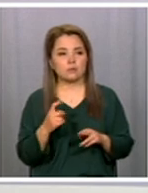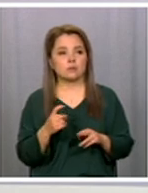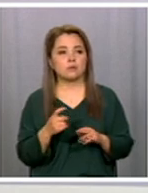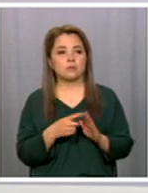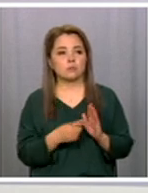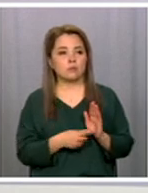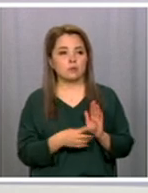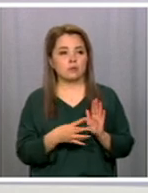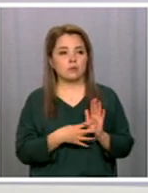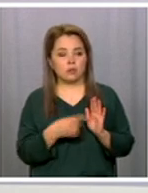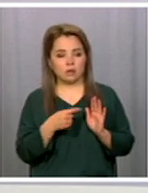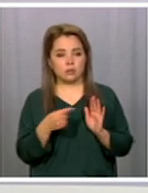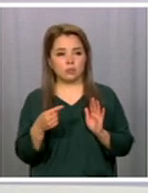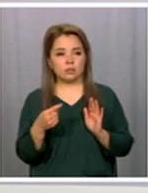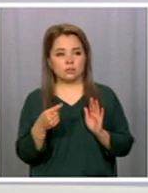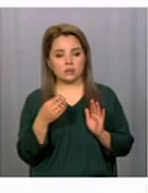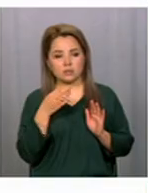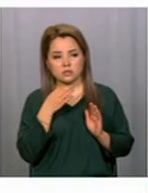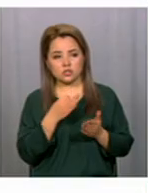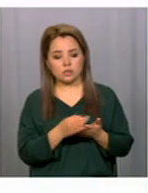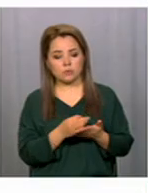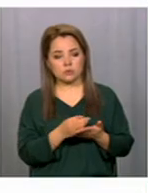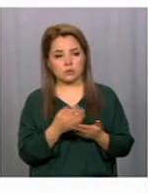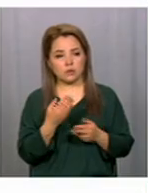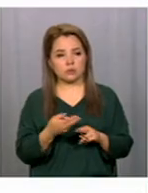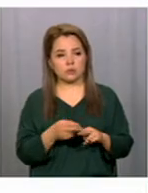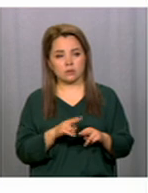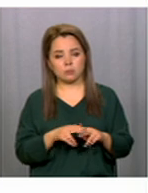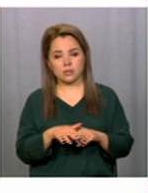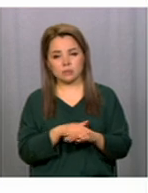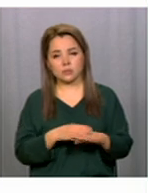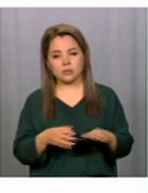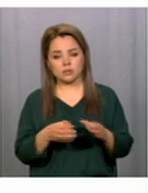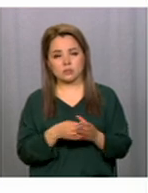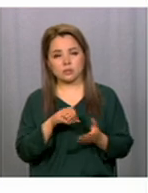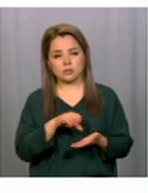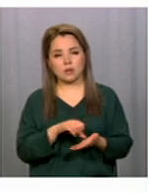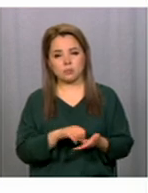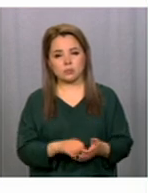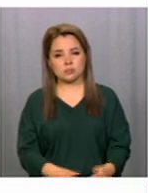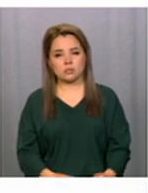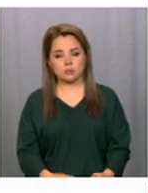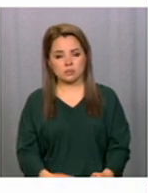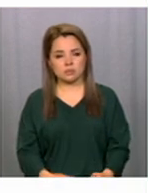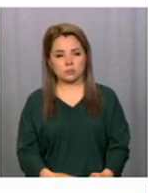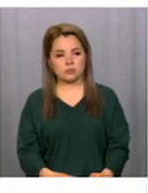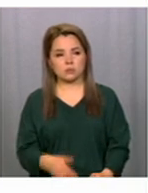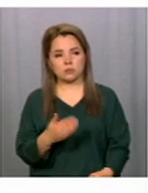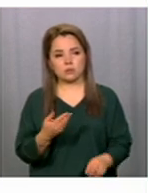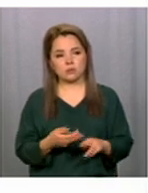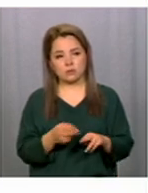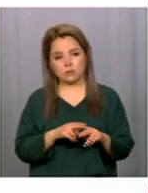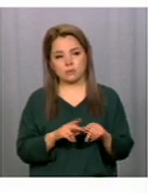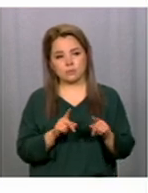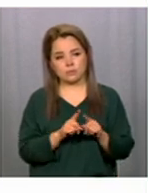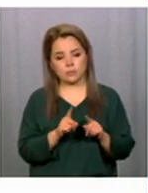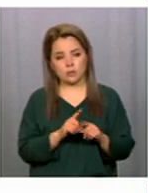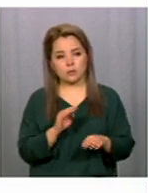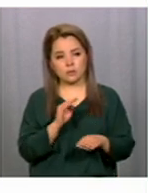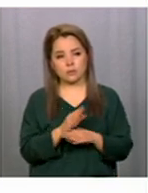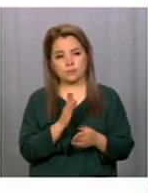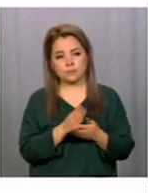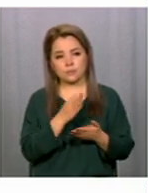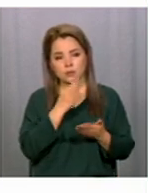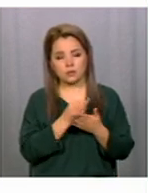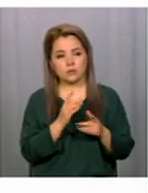енді мұқият қарайық. Бұл жерде ортақ бөлімге келтіру қажет болады. Бірінші бөлшекке тоқтауыш көбейткіш ретінде